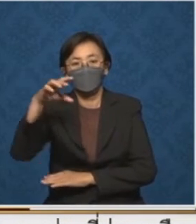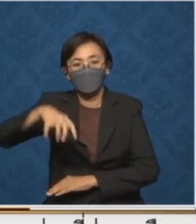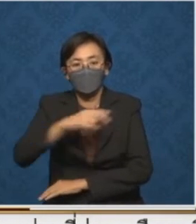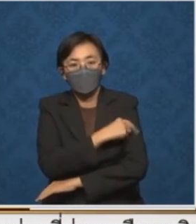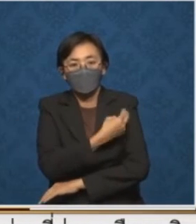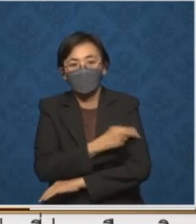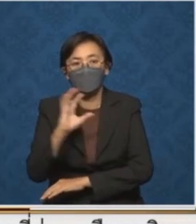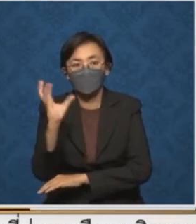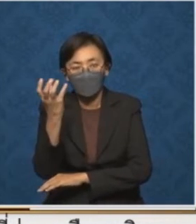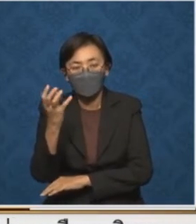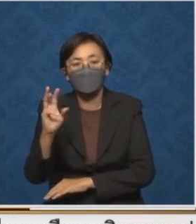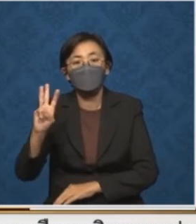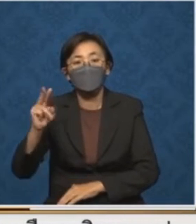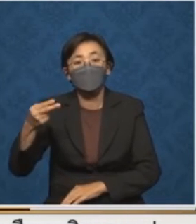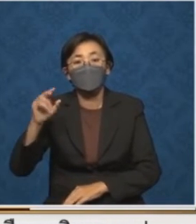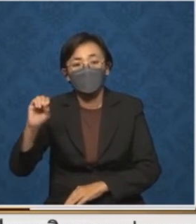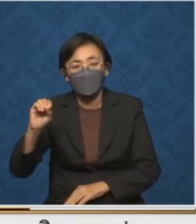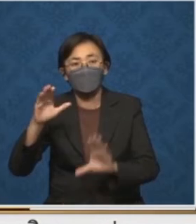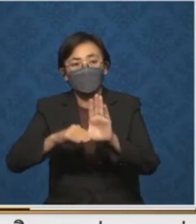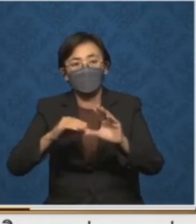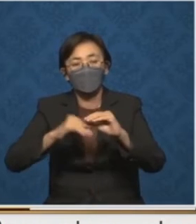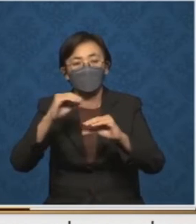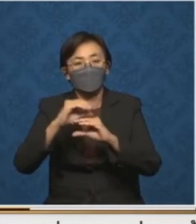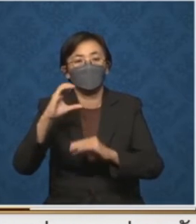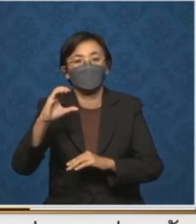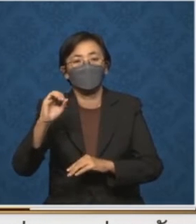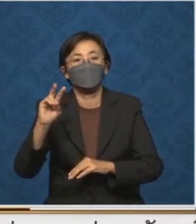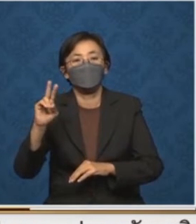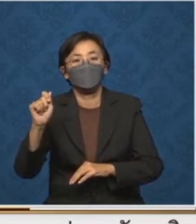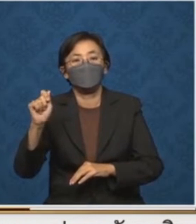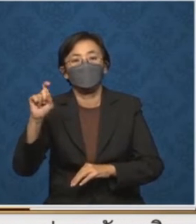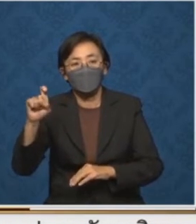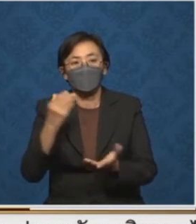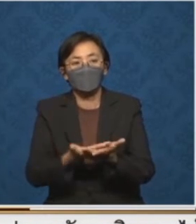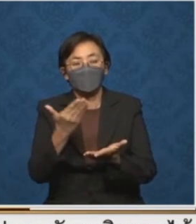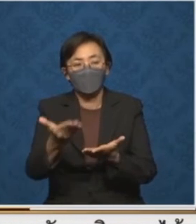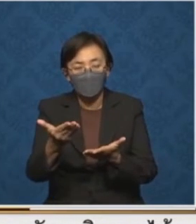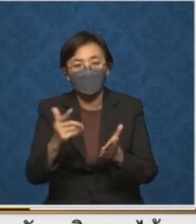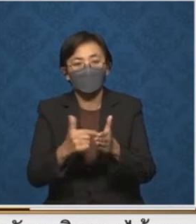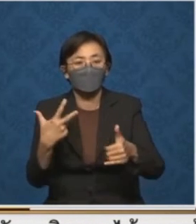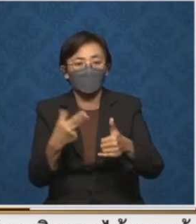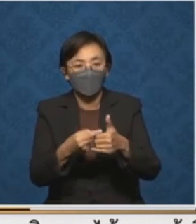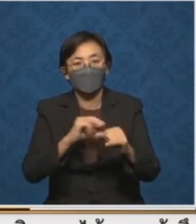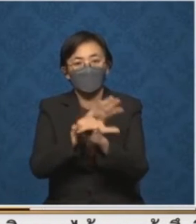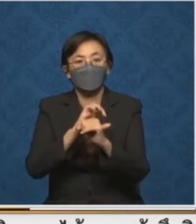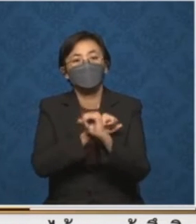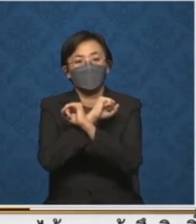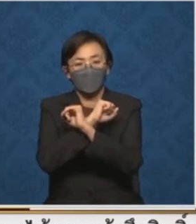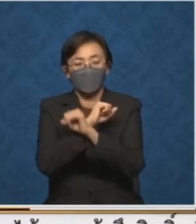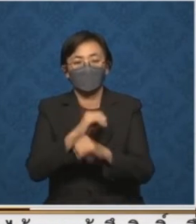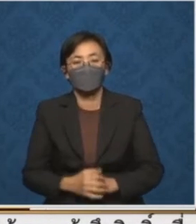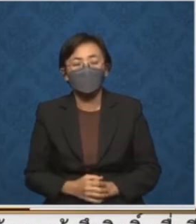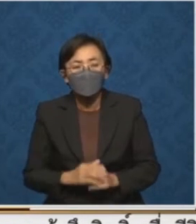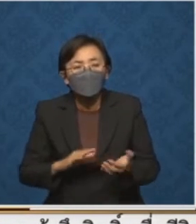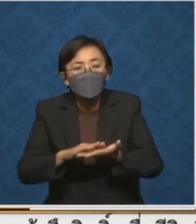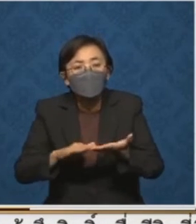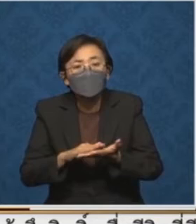บแต่ก็มีอาจาร์หมอทั้ง 3 ทานออกมาแลงอกวา 130 ก